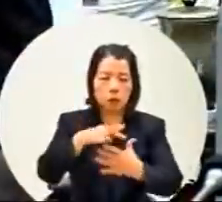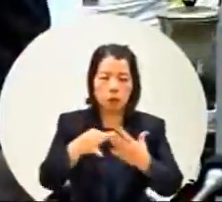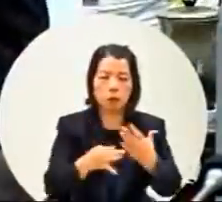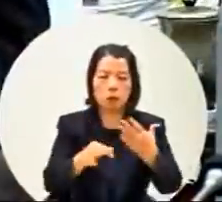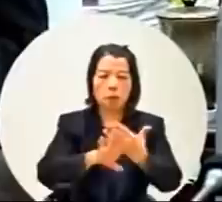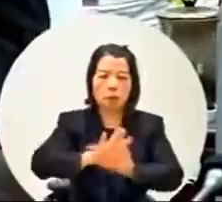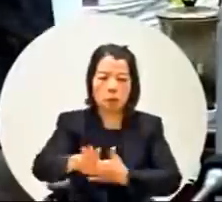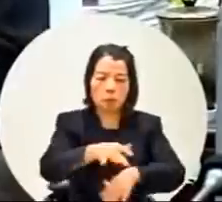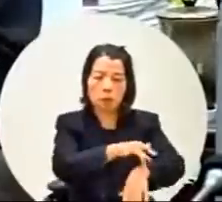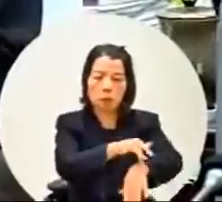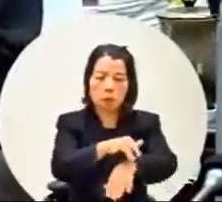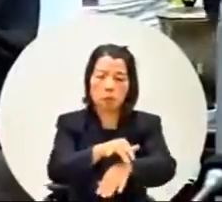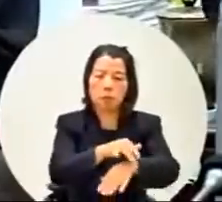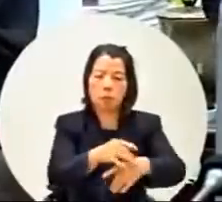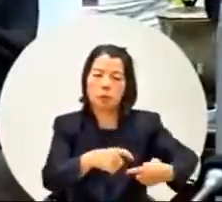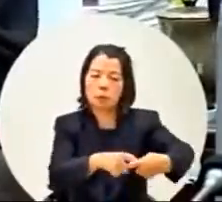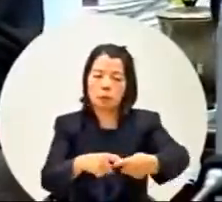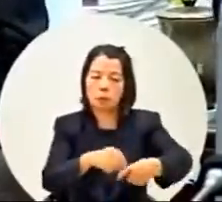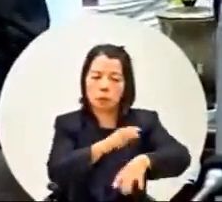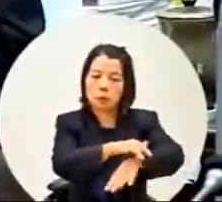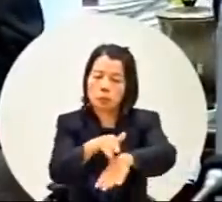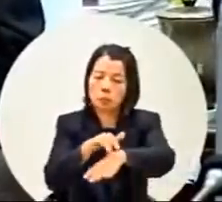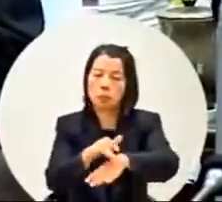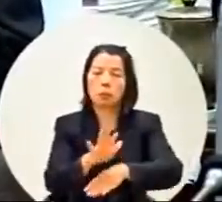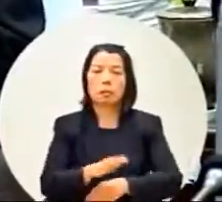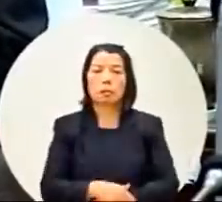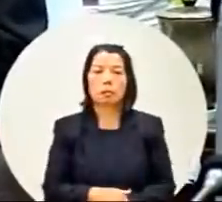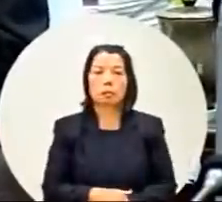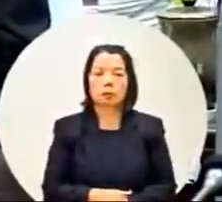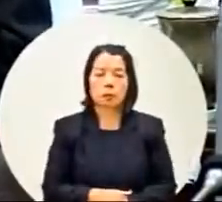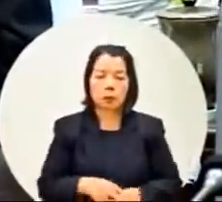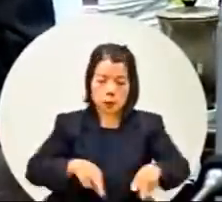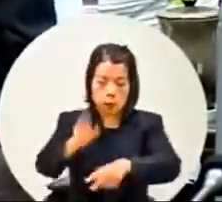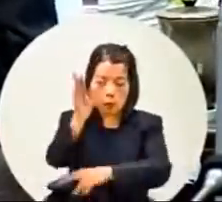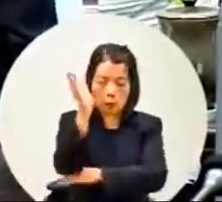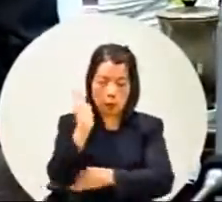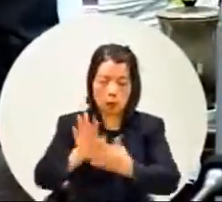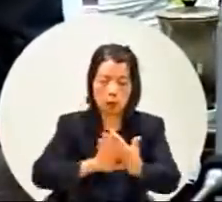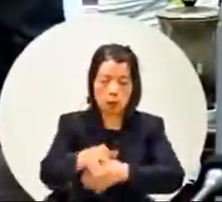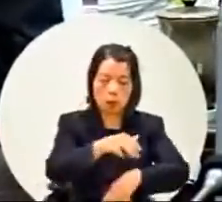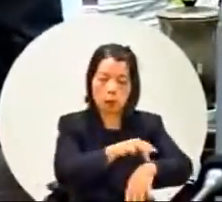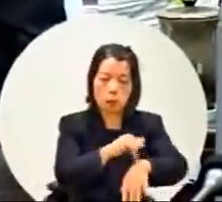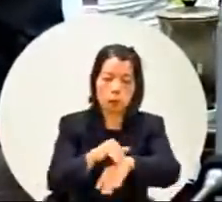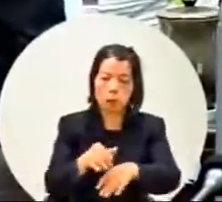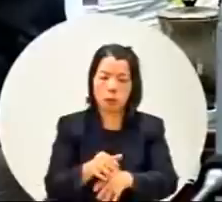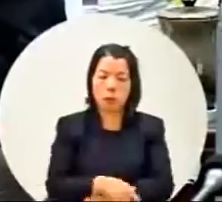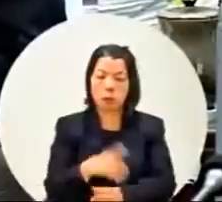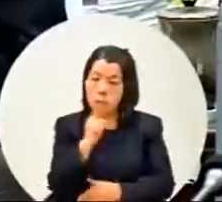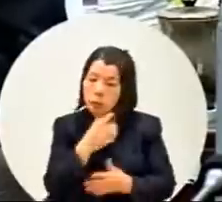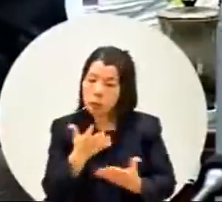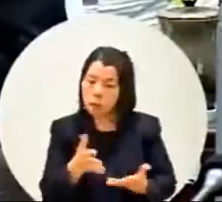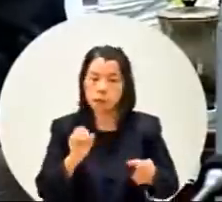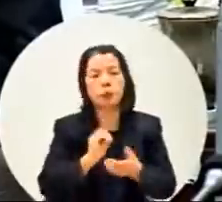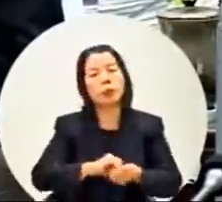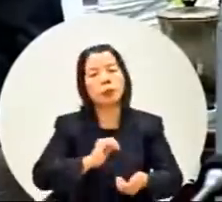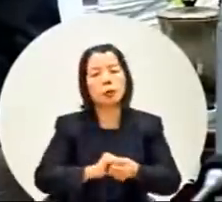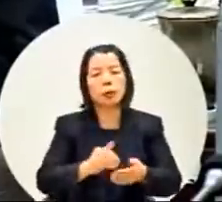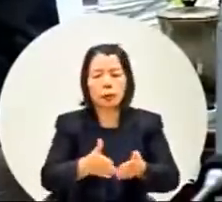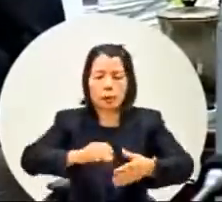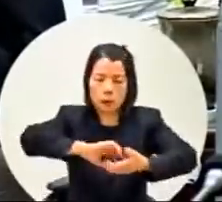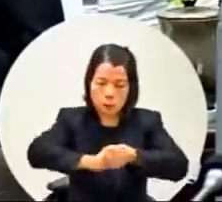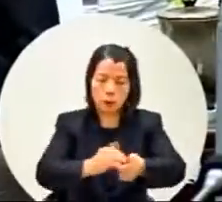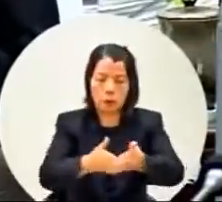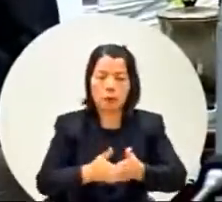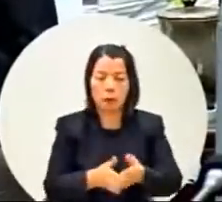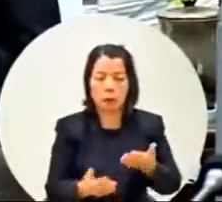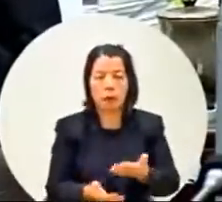接触，行政程序外的接触，那行政程序外的接触也不是说不可以，但是一定要做成书面记录，